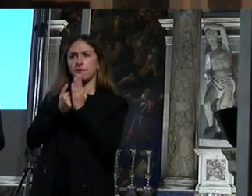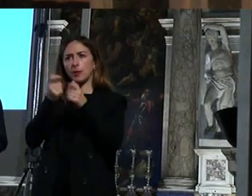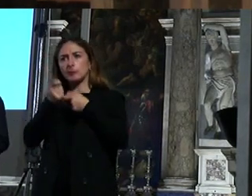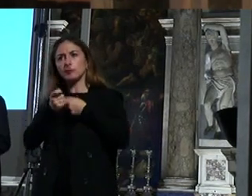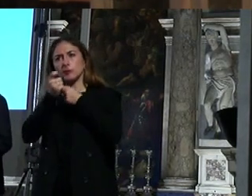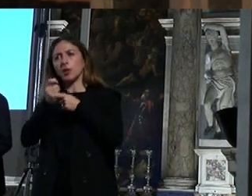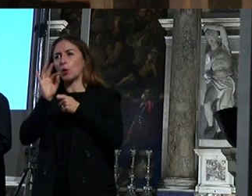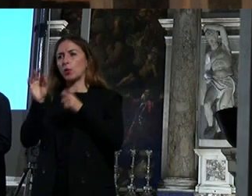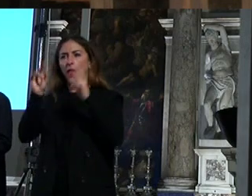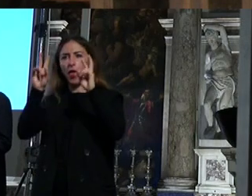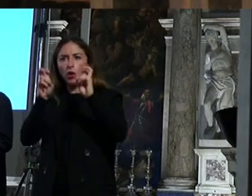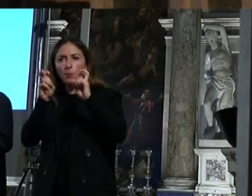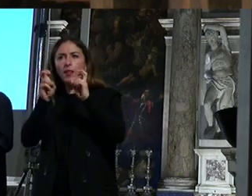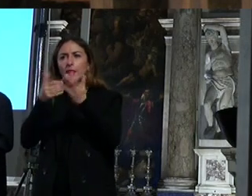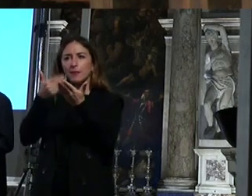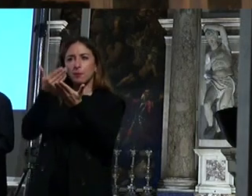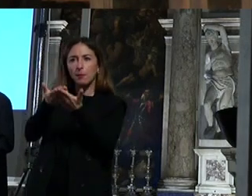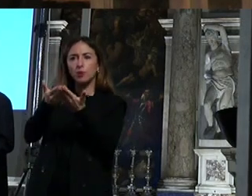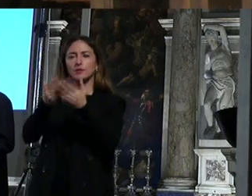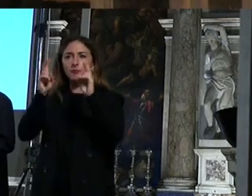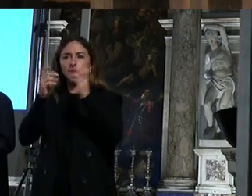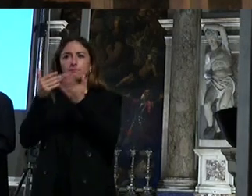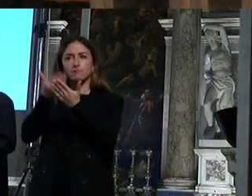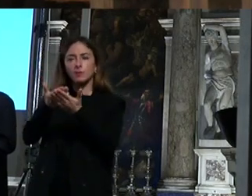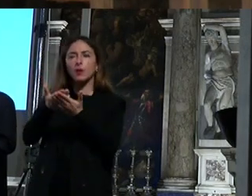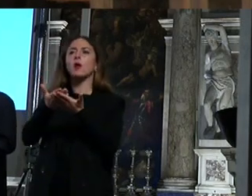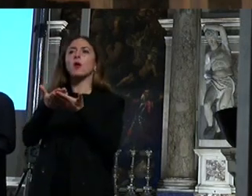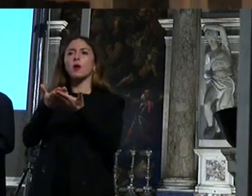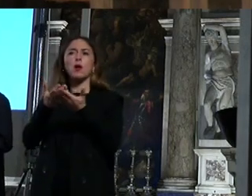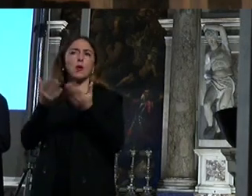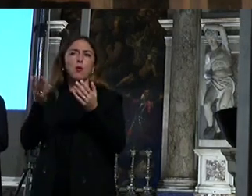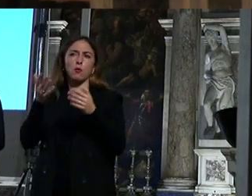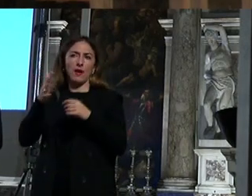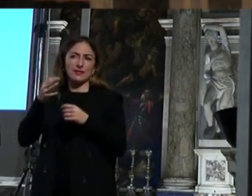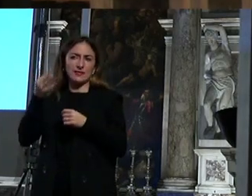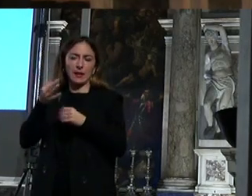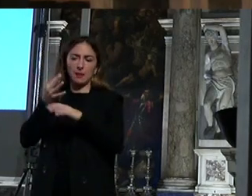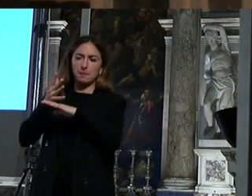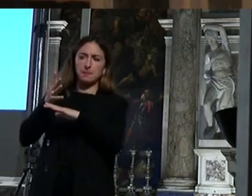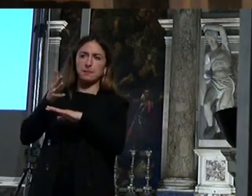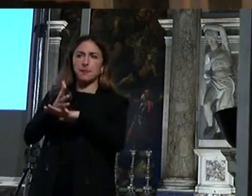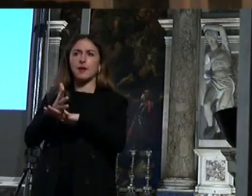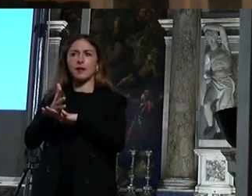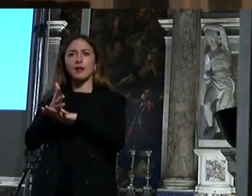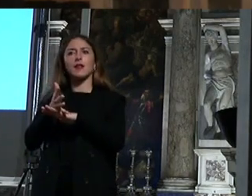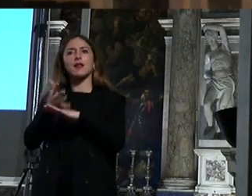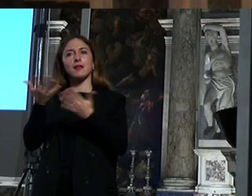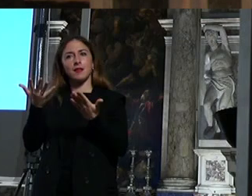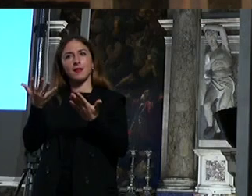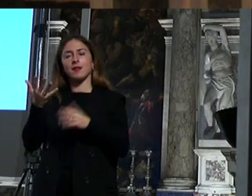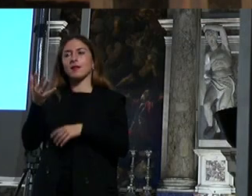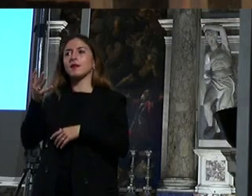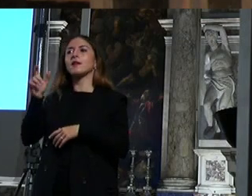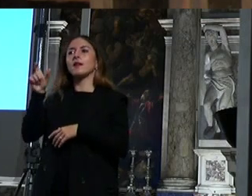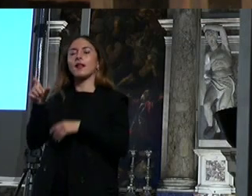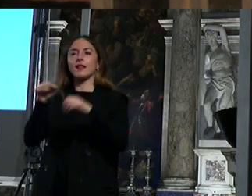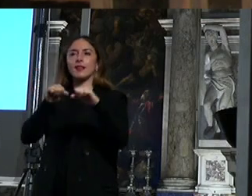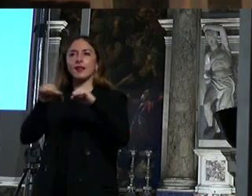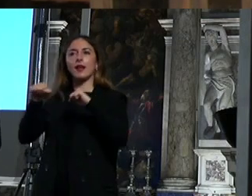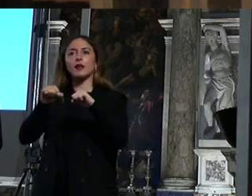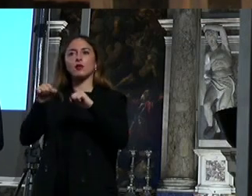alcuni argomenti, alcuni temi, intervenendo quasi sempre attraverso la persona del nostro